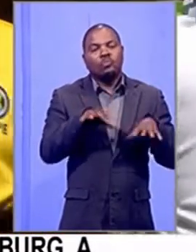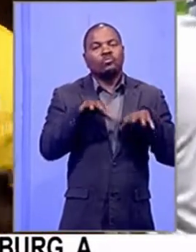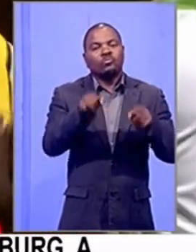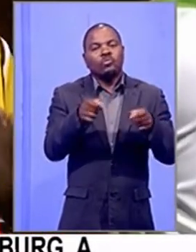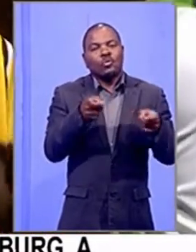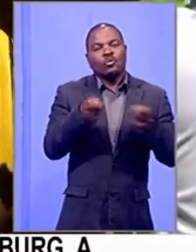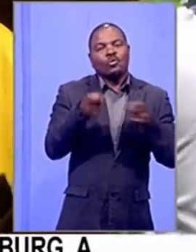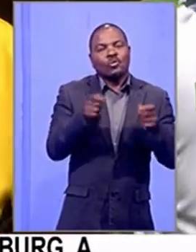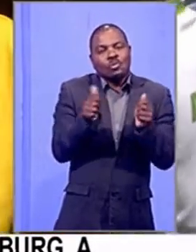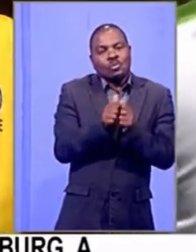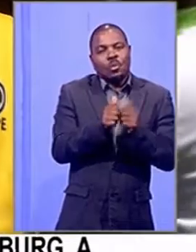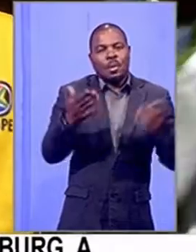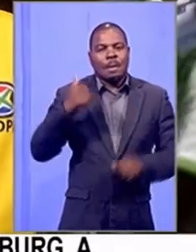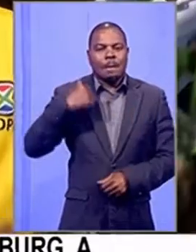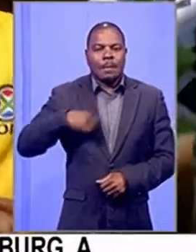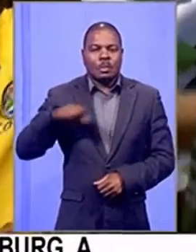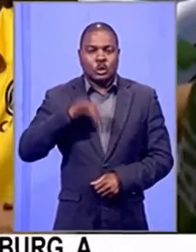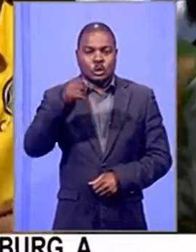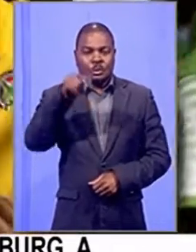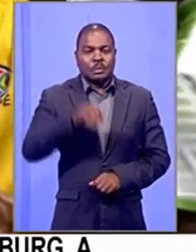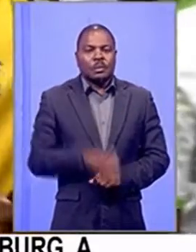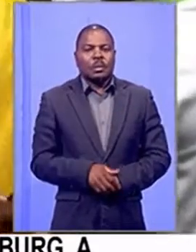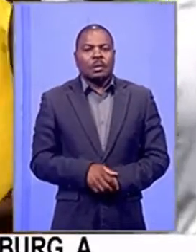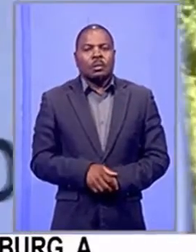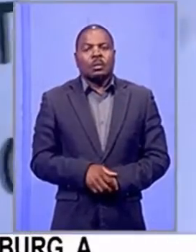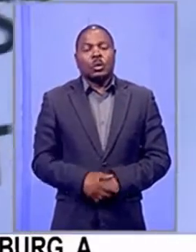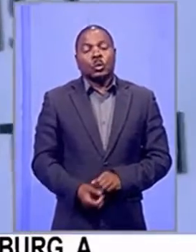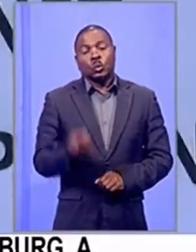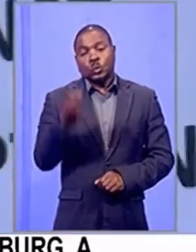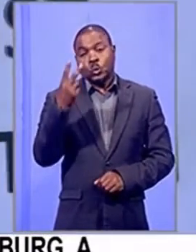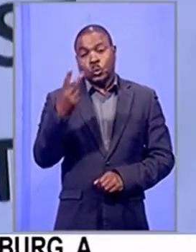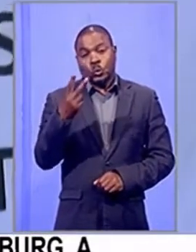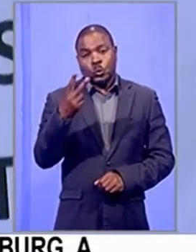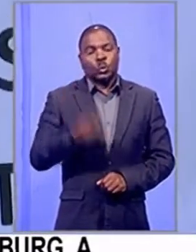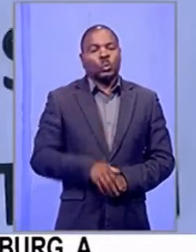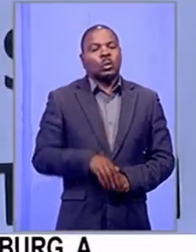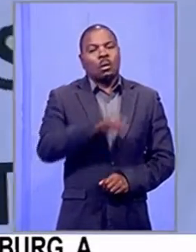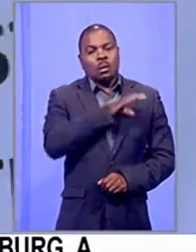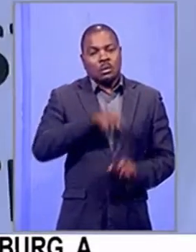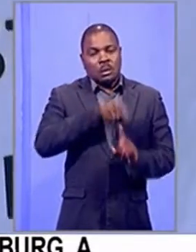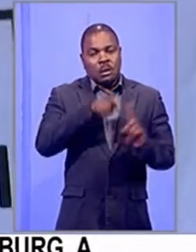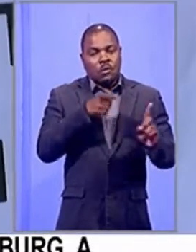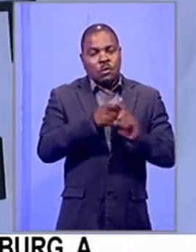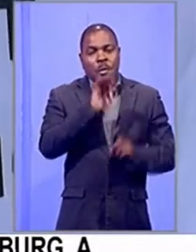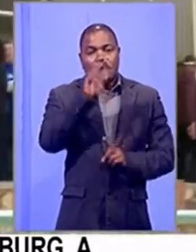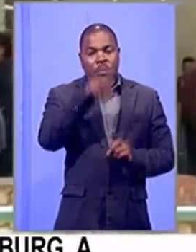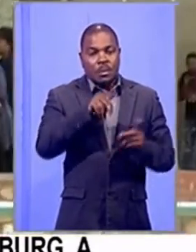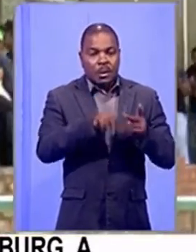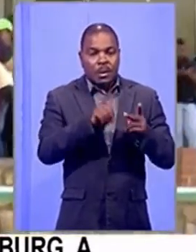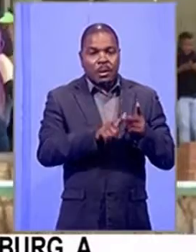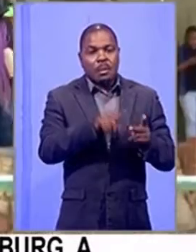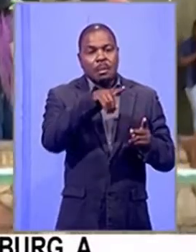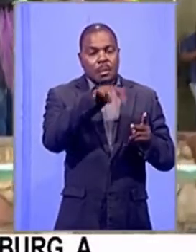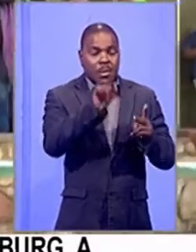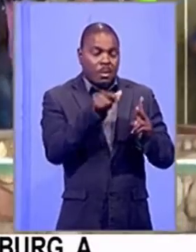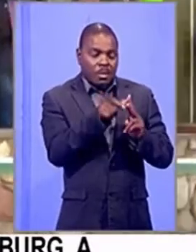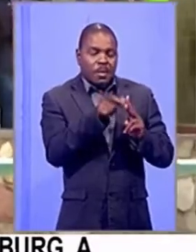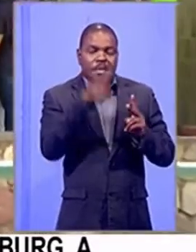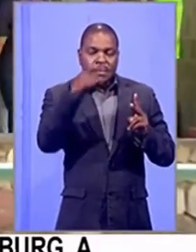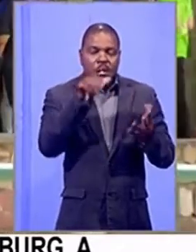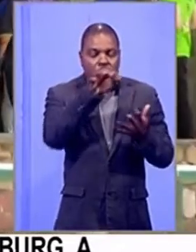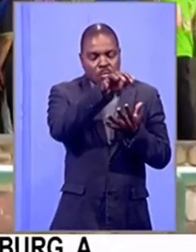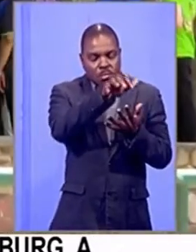ka mmasepalamogolo wa Johannesburg. Makhanselara a mabedi go tswa mokgatlhong wa IFP le Patriotic Alliance a ngwadile lengwalo la boepobolo